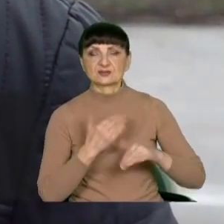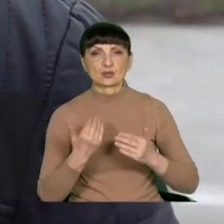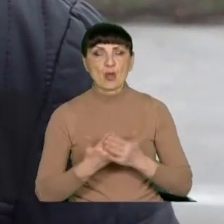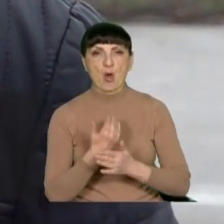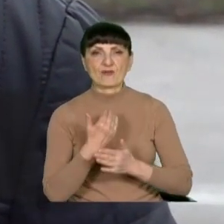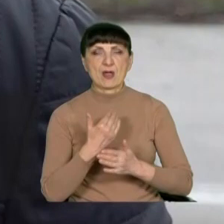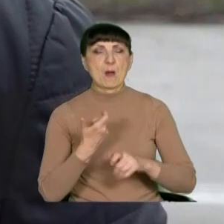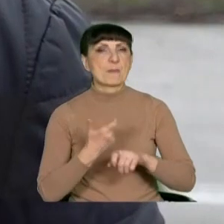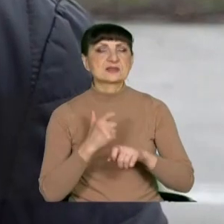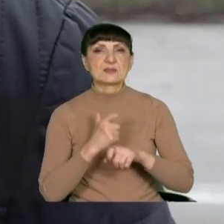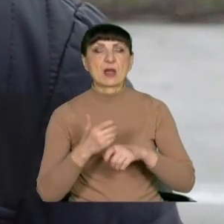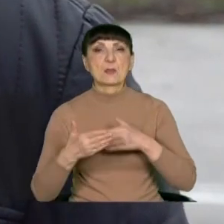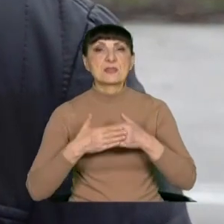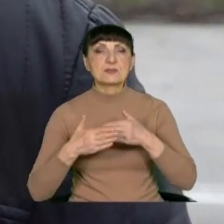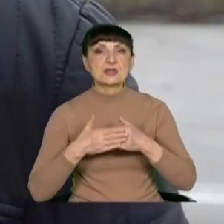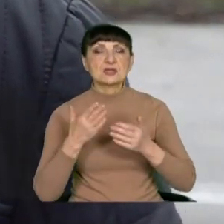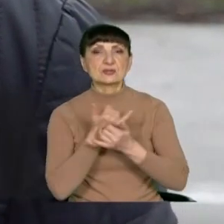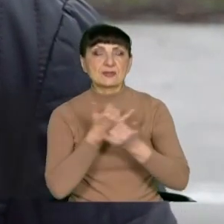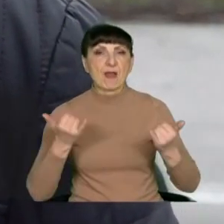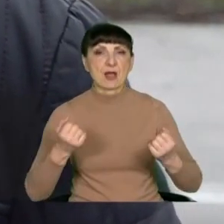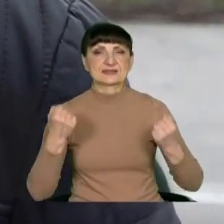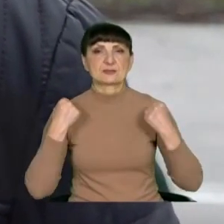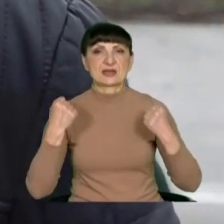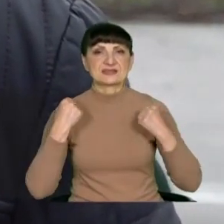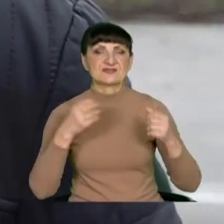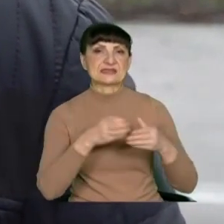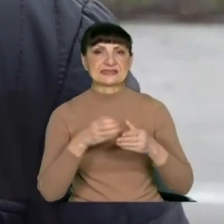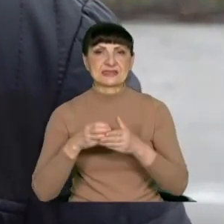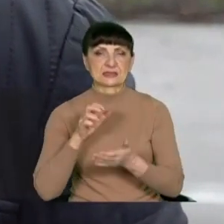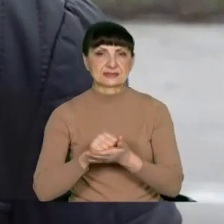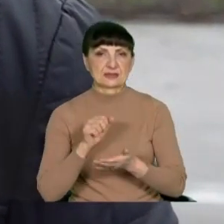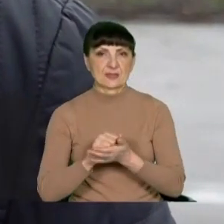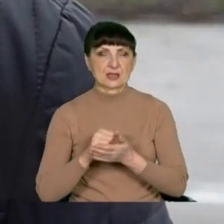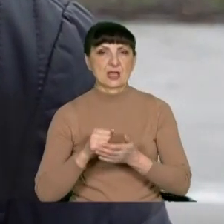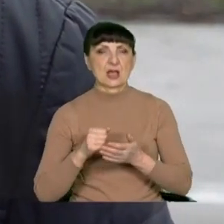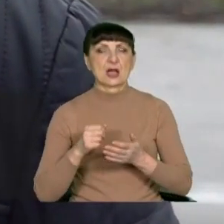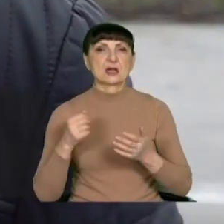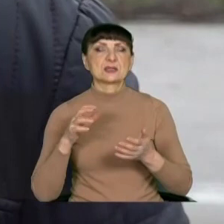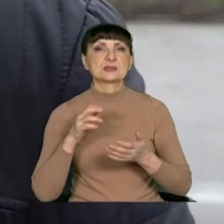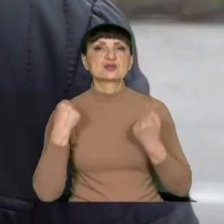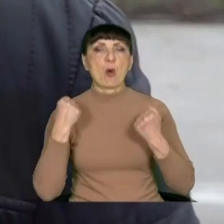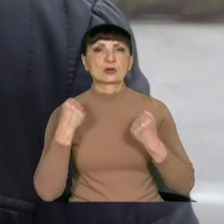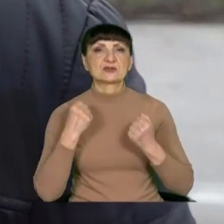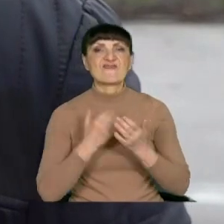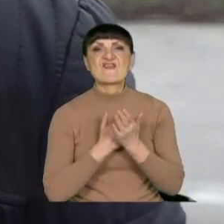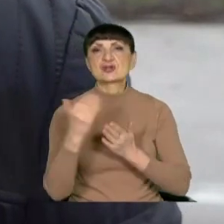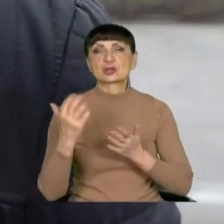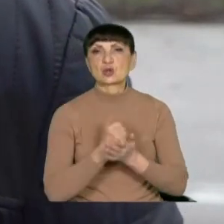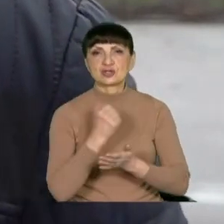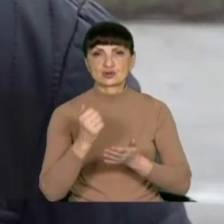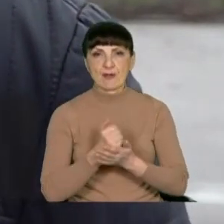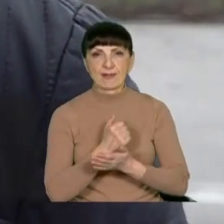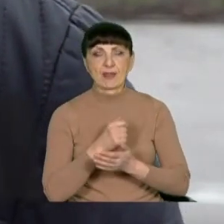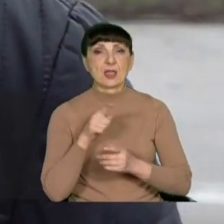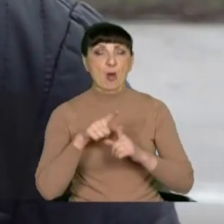комплекс будет максимально приближен для спортивных секций, для спорта высших достижений. То есть все